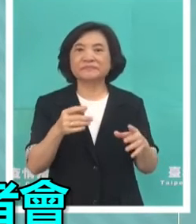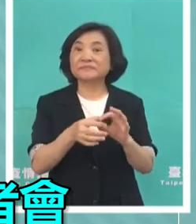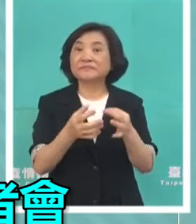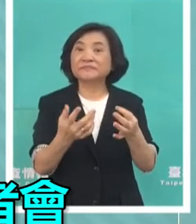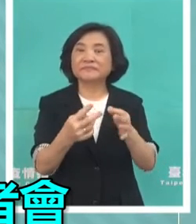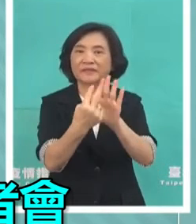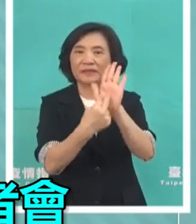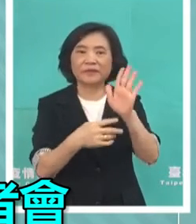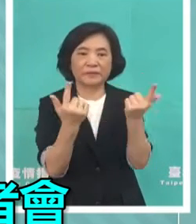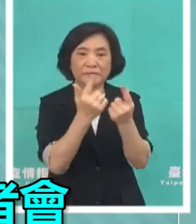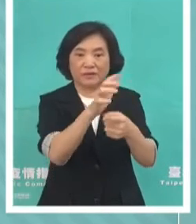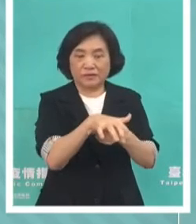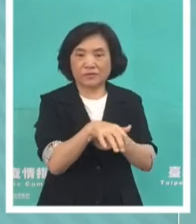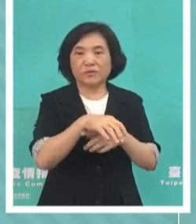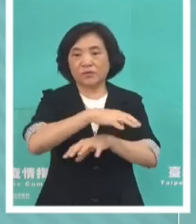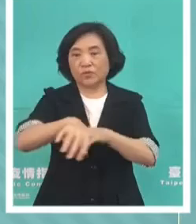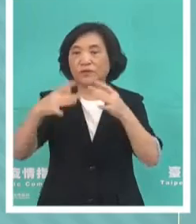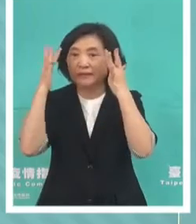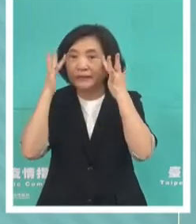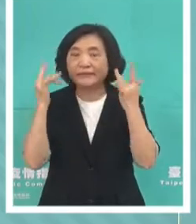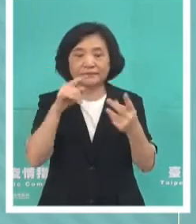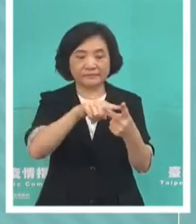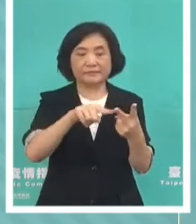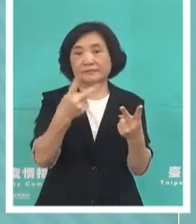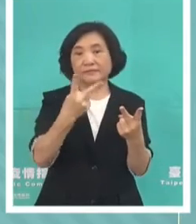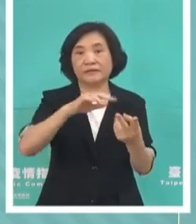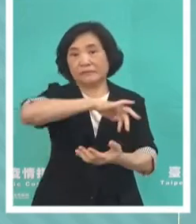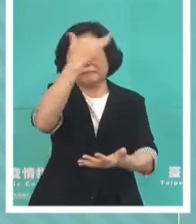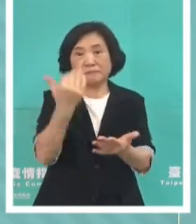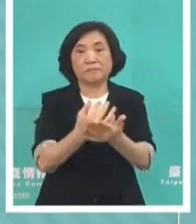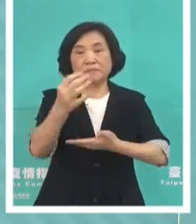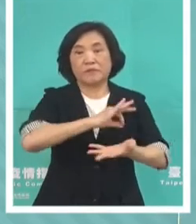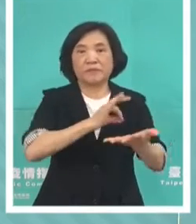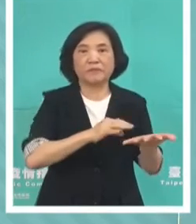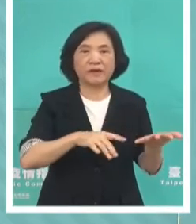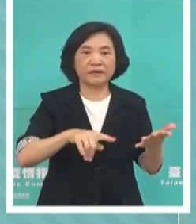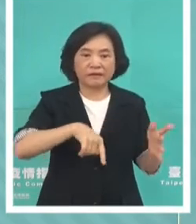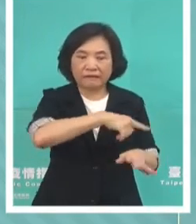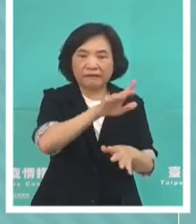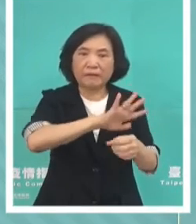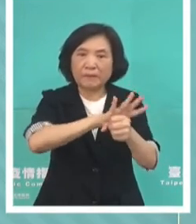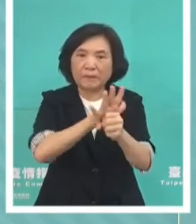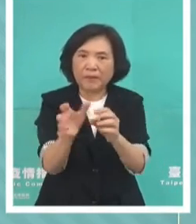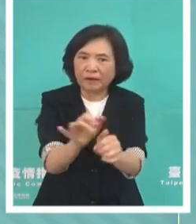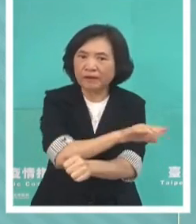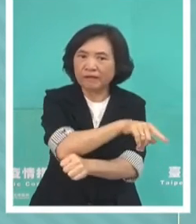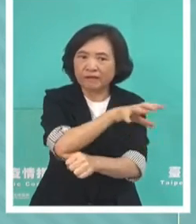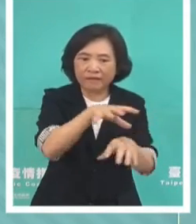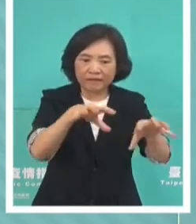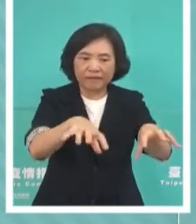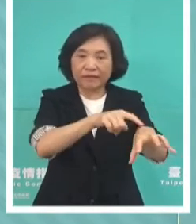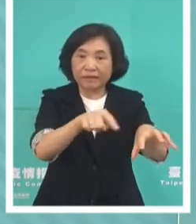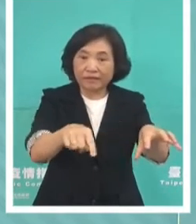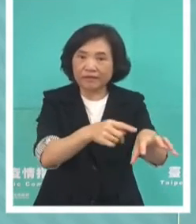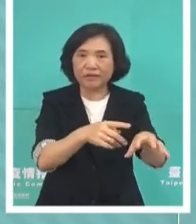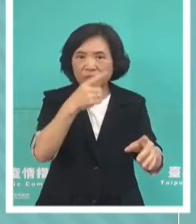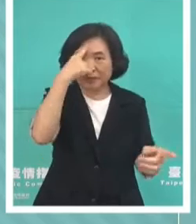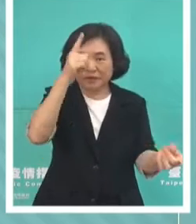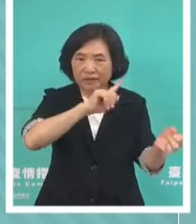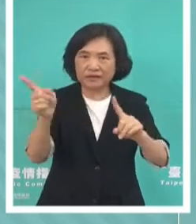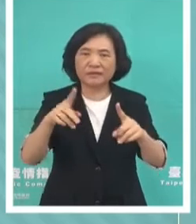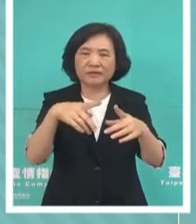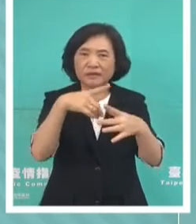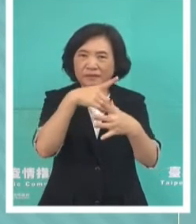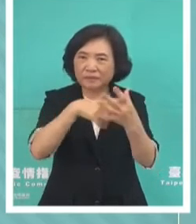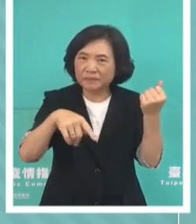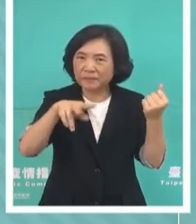个北农跟华南市场这些批发市场的疫情，你知道吗？我们一天做了